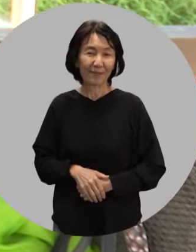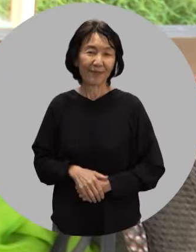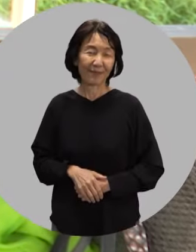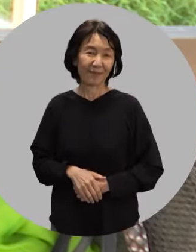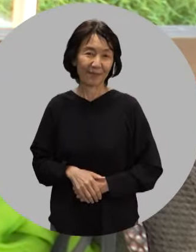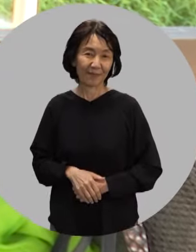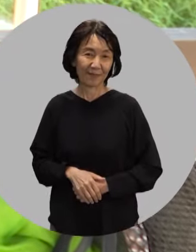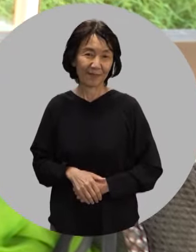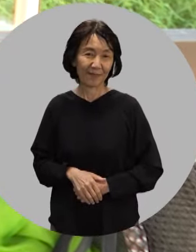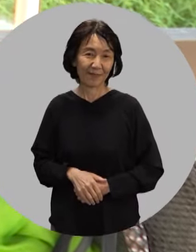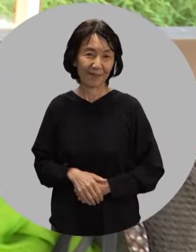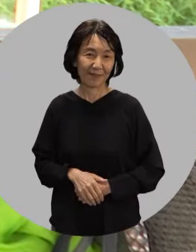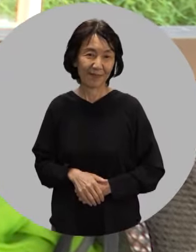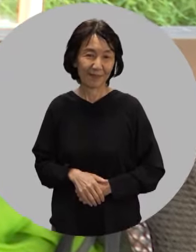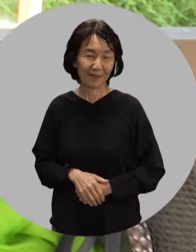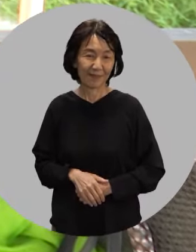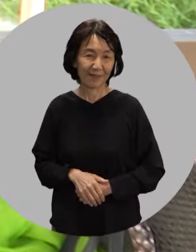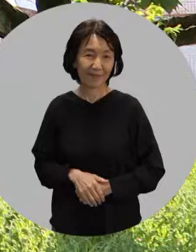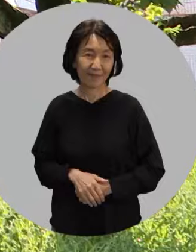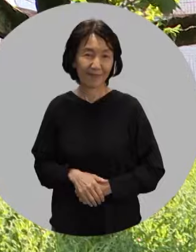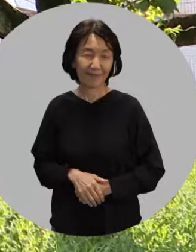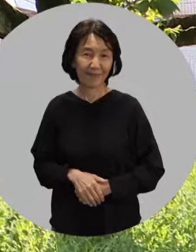は、はい、しております。